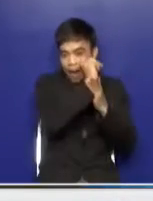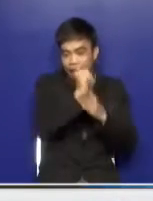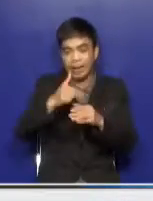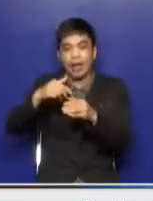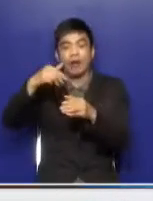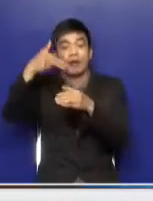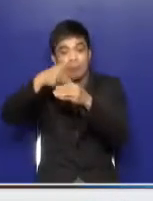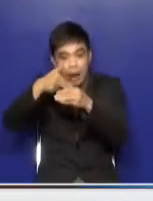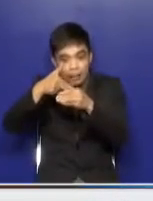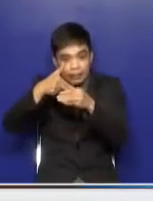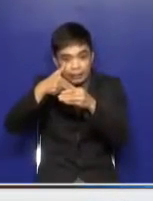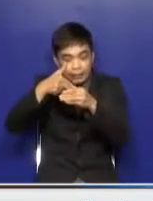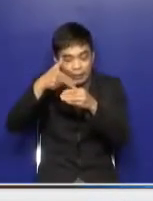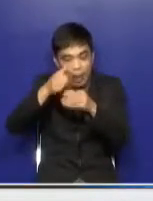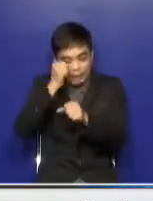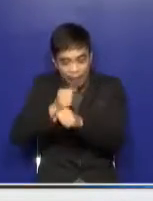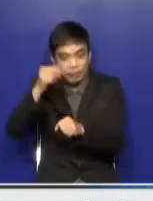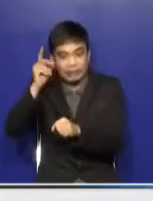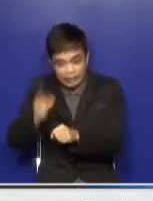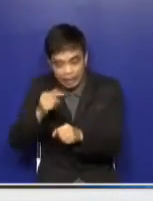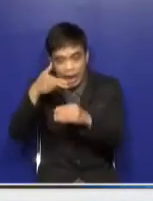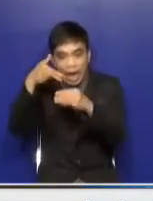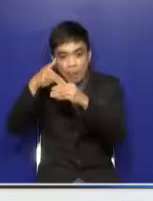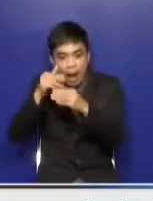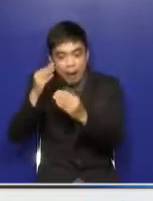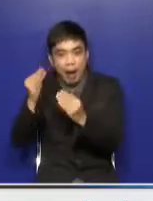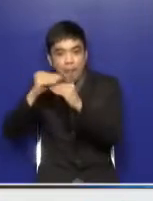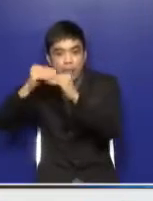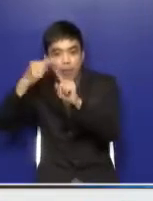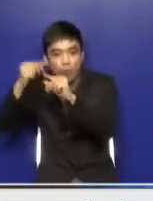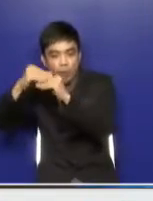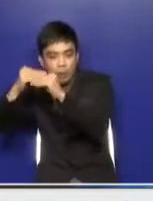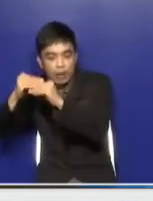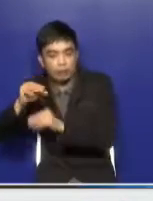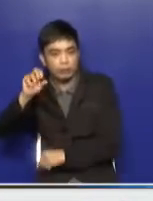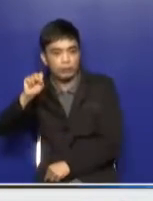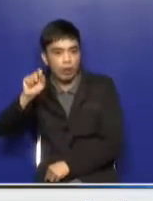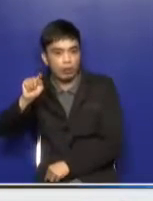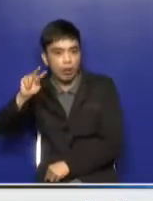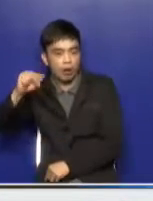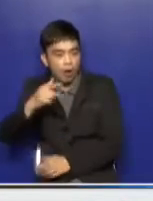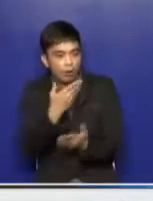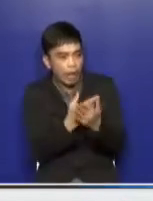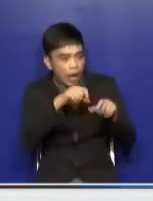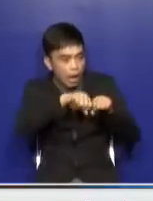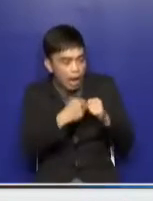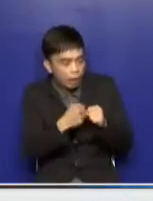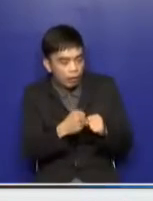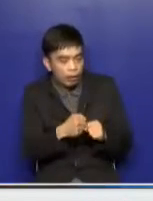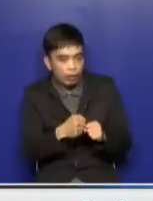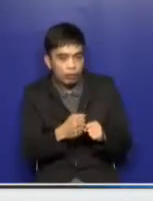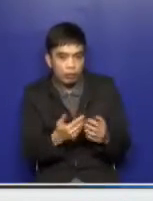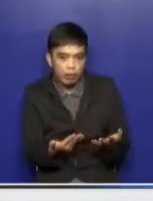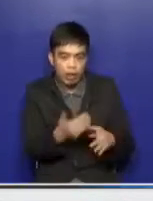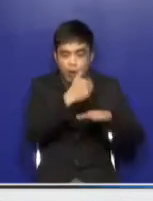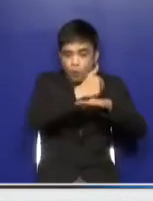าต่ำลงทางสำนักงานตรวจเงินแผ่นดินก็ต้องหักเงินคืนช่างหรือว่าผู้บริหารอบ